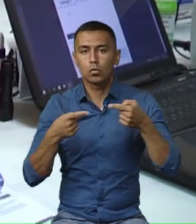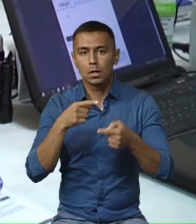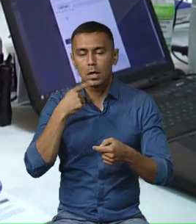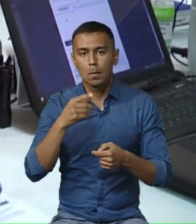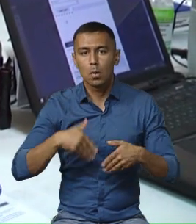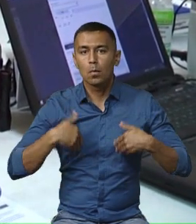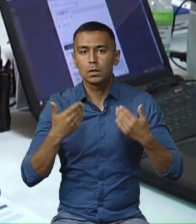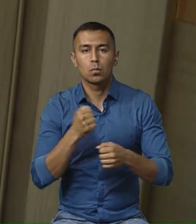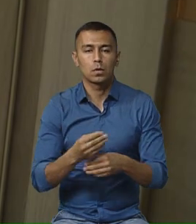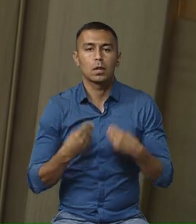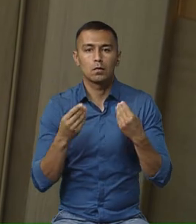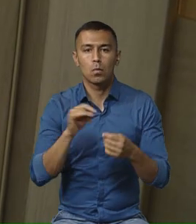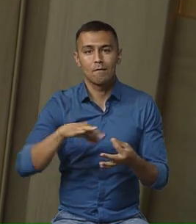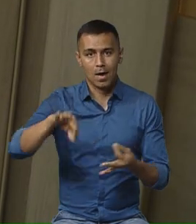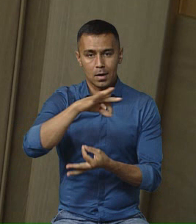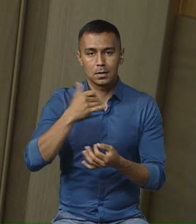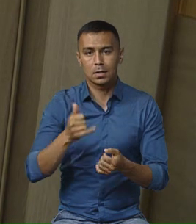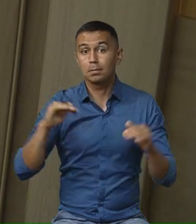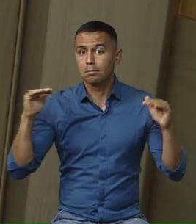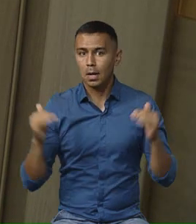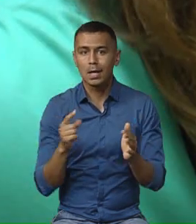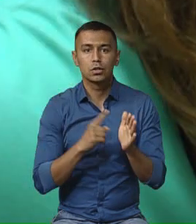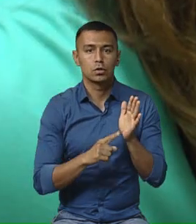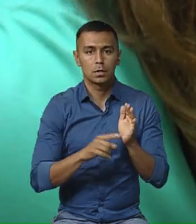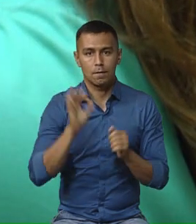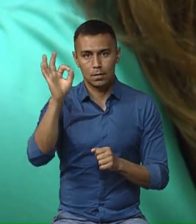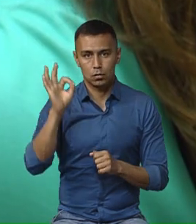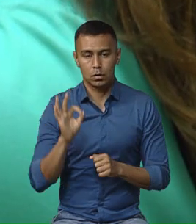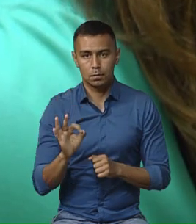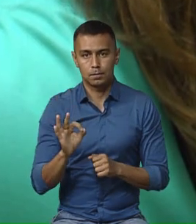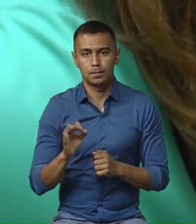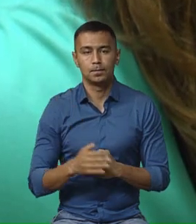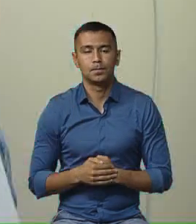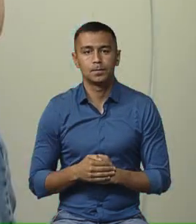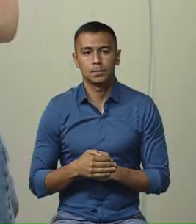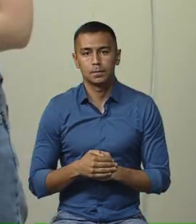пропозиції роботодавців про вакансії зараз зменшилися на 60%.